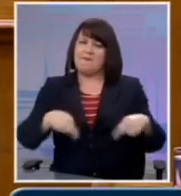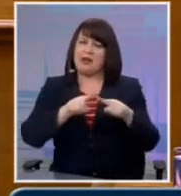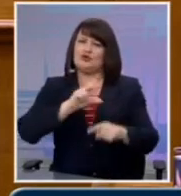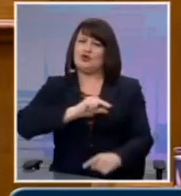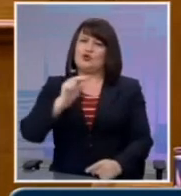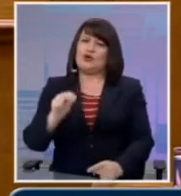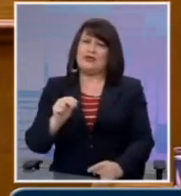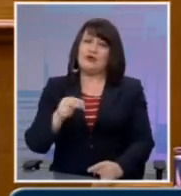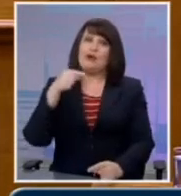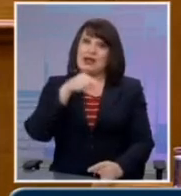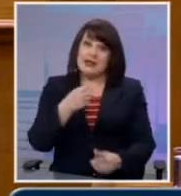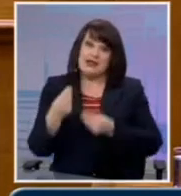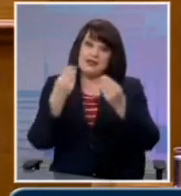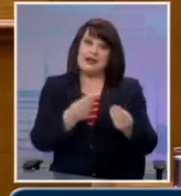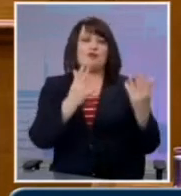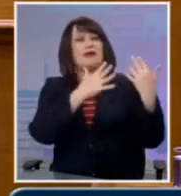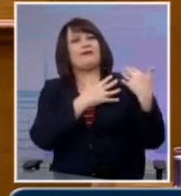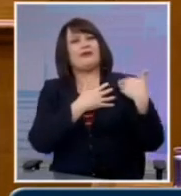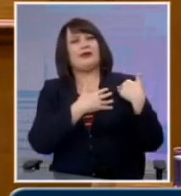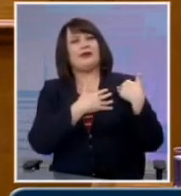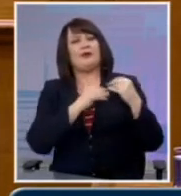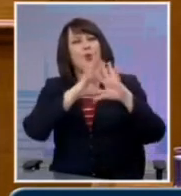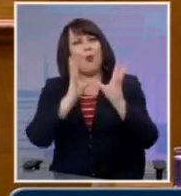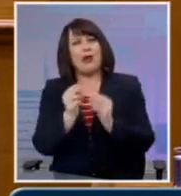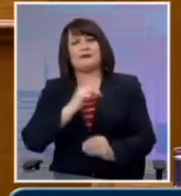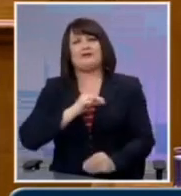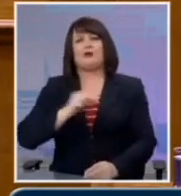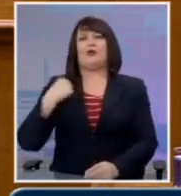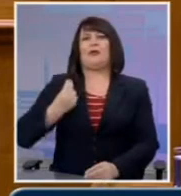από εκεί αναθέτουμε όλα του δημοσίου συμφέροντος